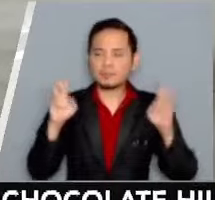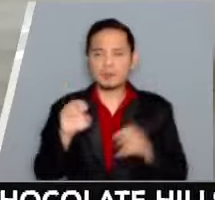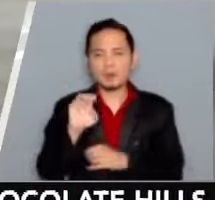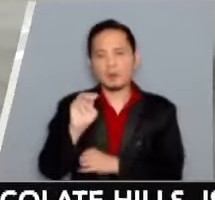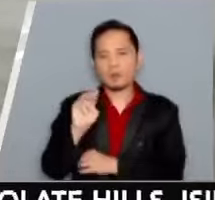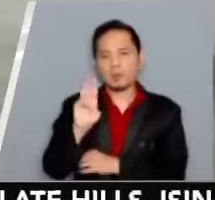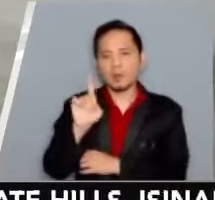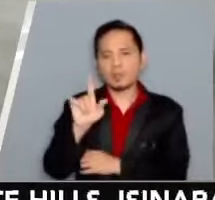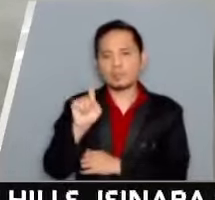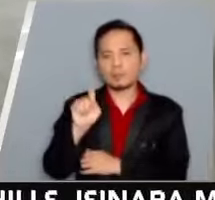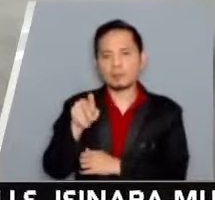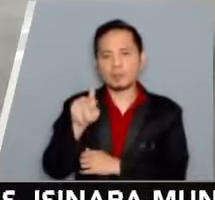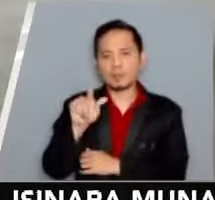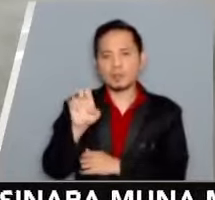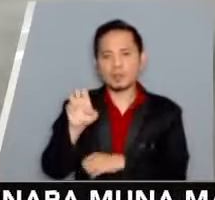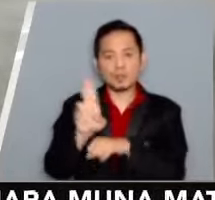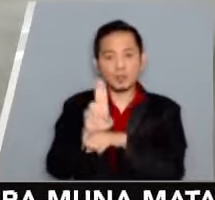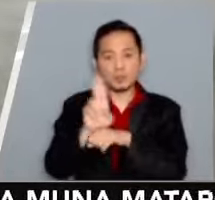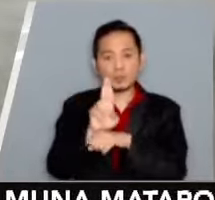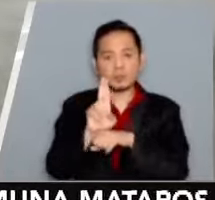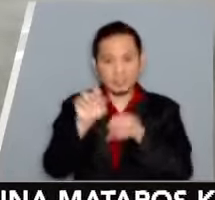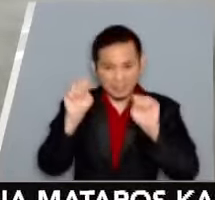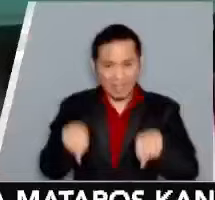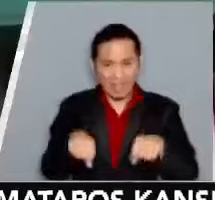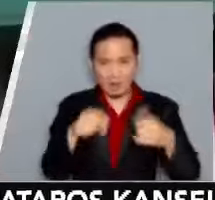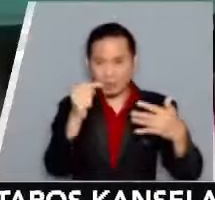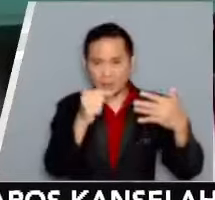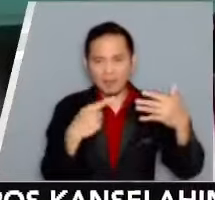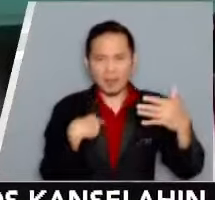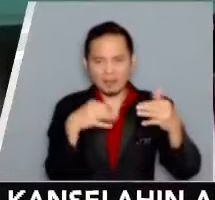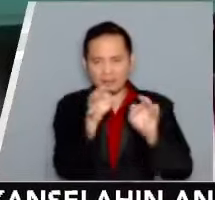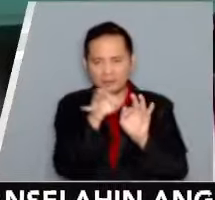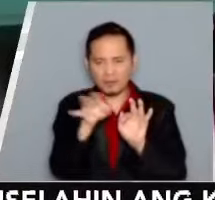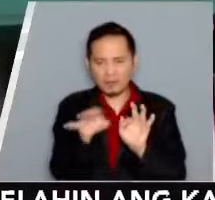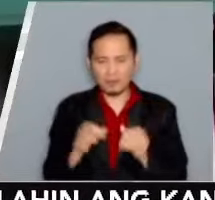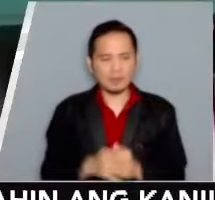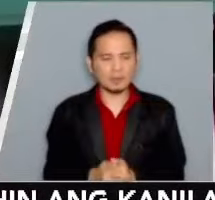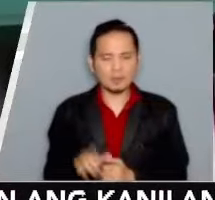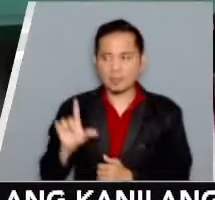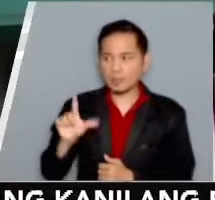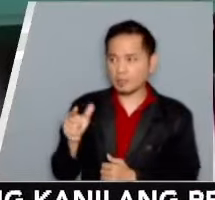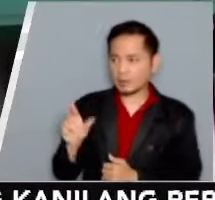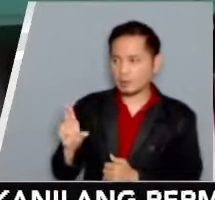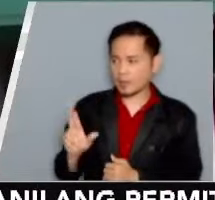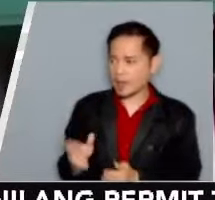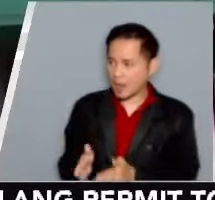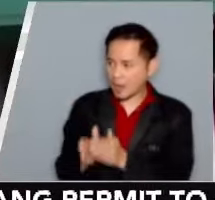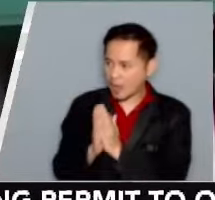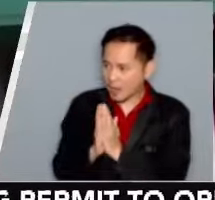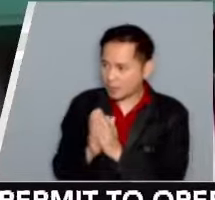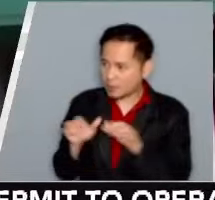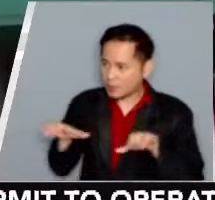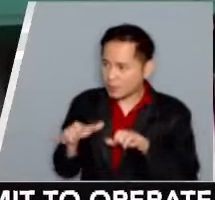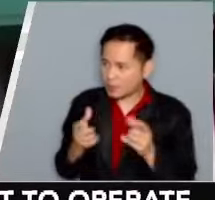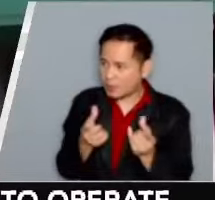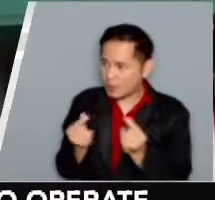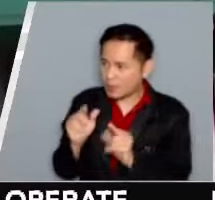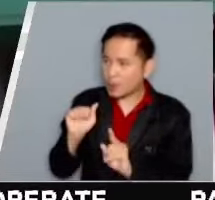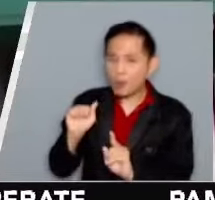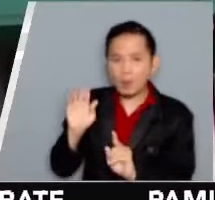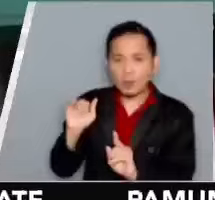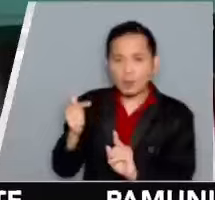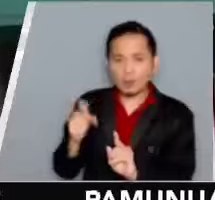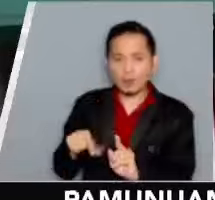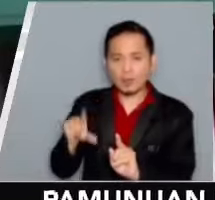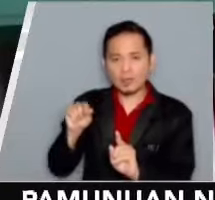zone ang provincial lgu naman humingi raw ng aksyon mula sa DENR noong august 2023 matapos ang imbestigasyon ng